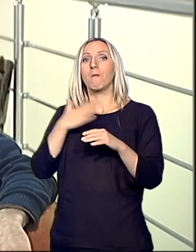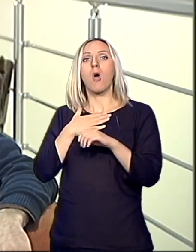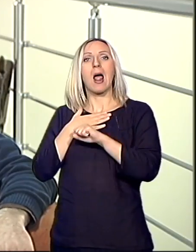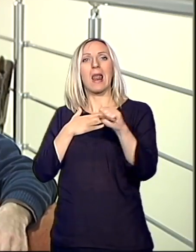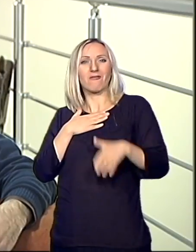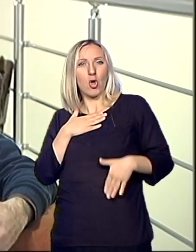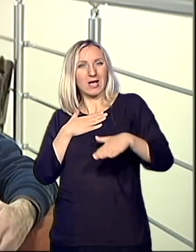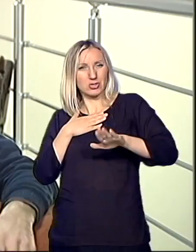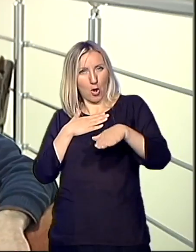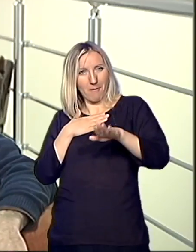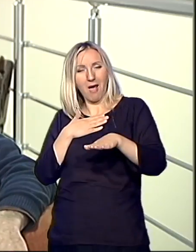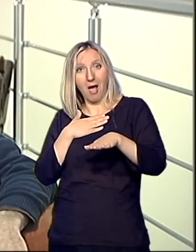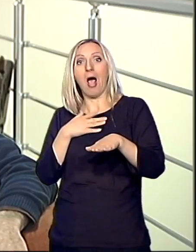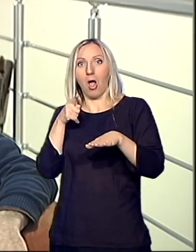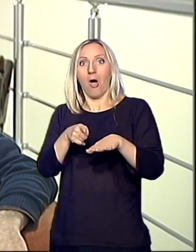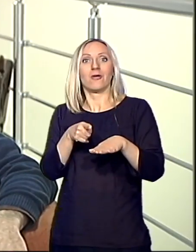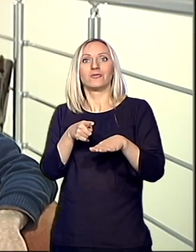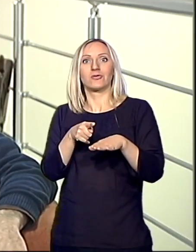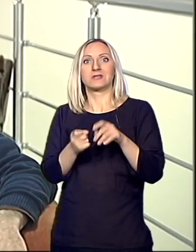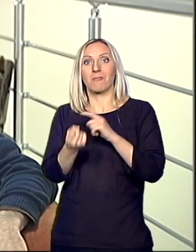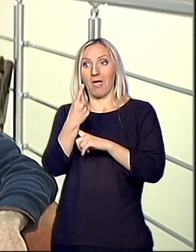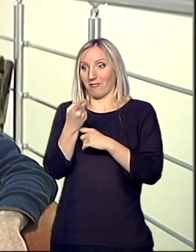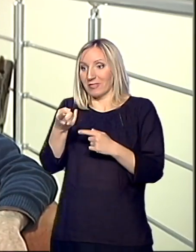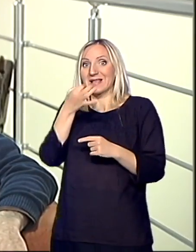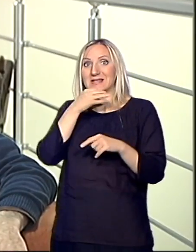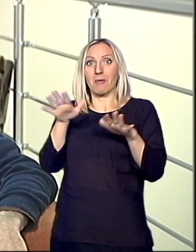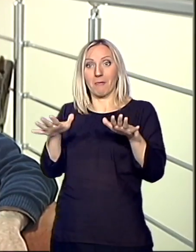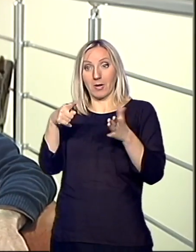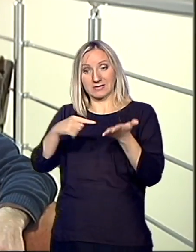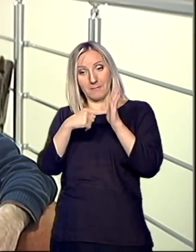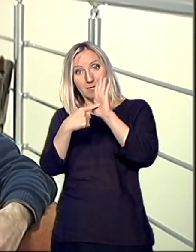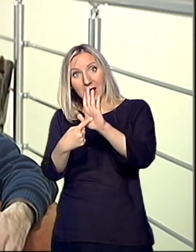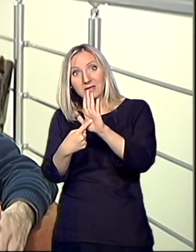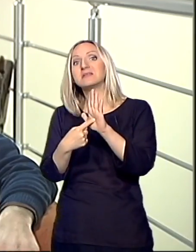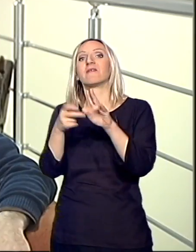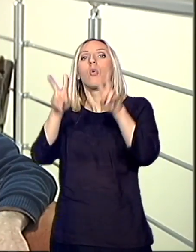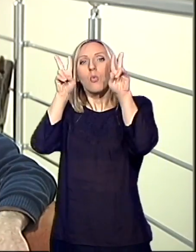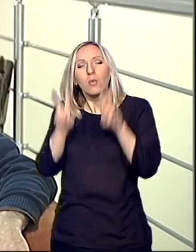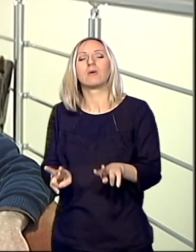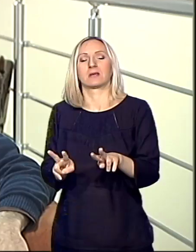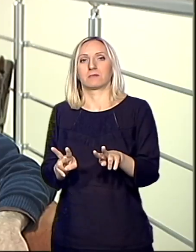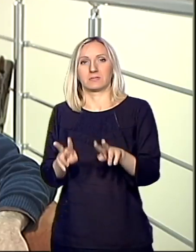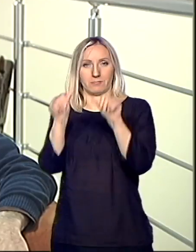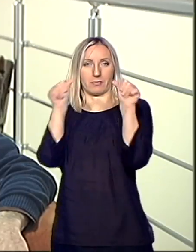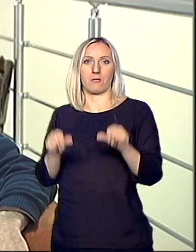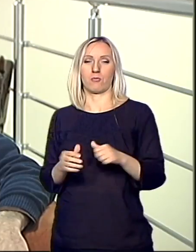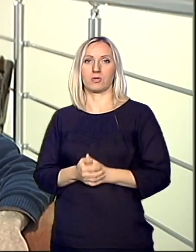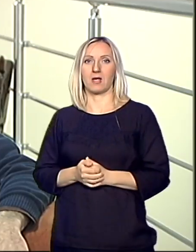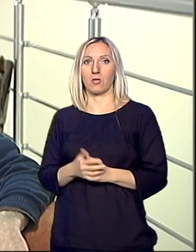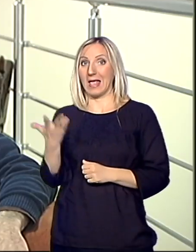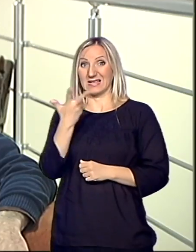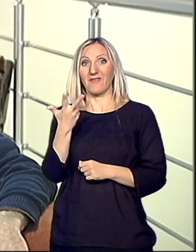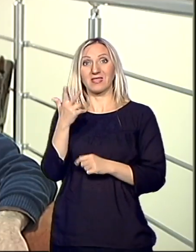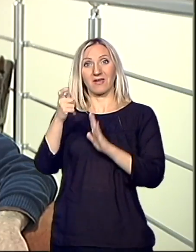pojavilo kao kruna tih napora da se cerebralna paraliza zapravo predstavi u nekom realističkom modelu. I sva tri filma, što je